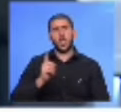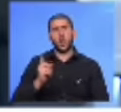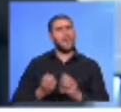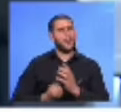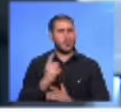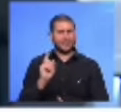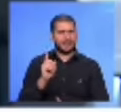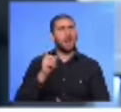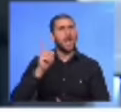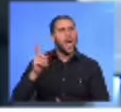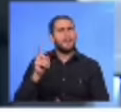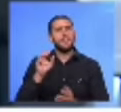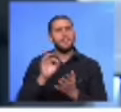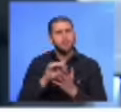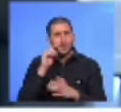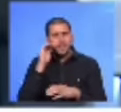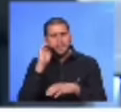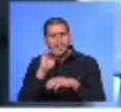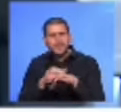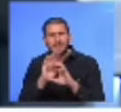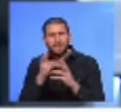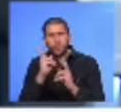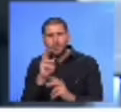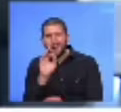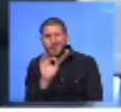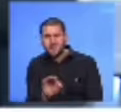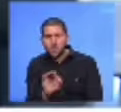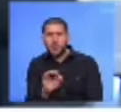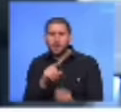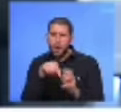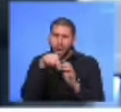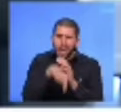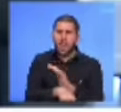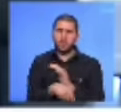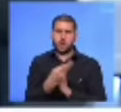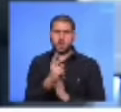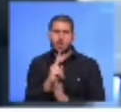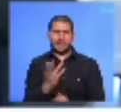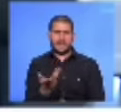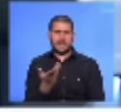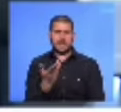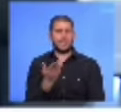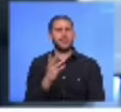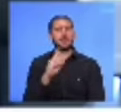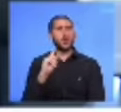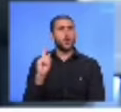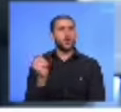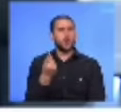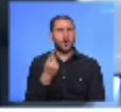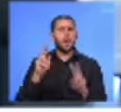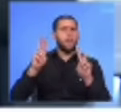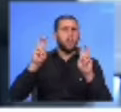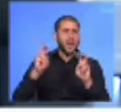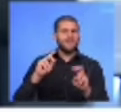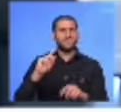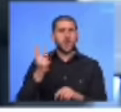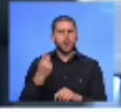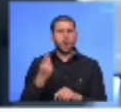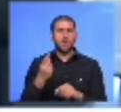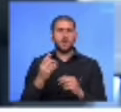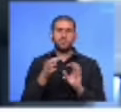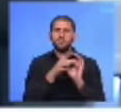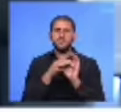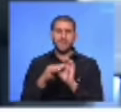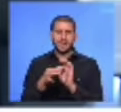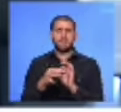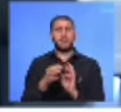הם פשוט מזהים אותם ומעמיקים חדור לתוכם עם כל המינוח וכל הטרמינולוגיה